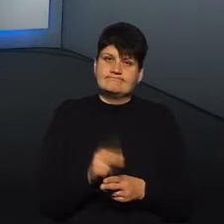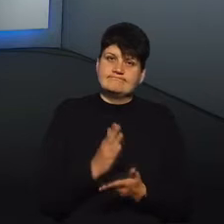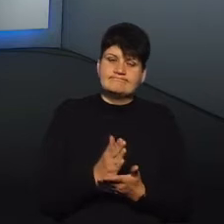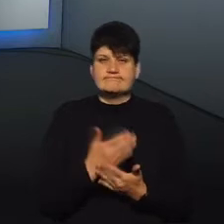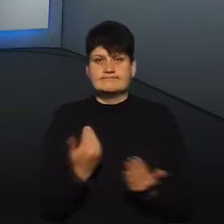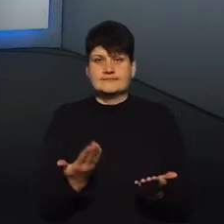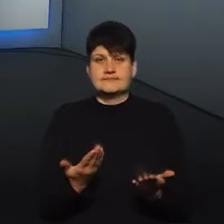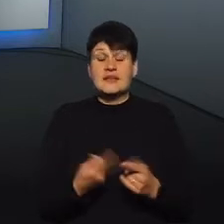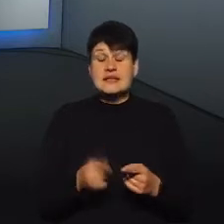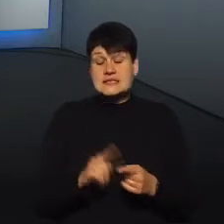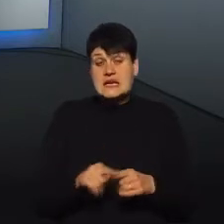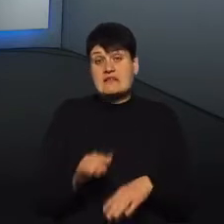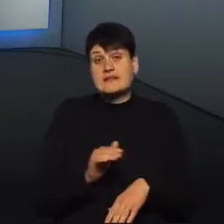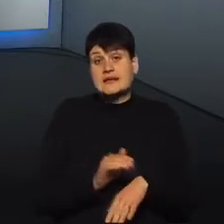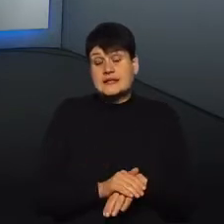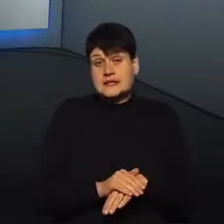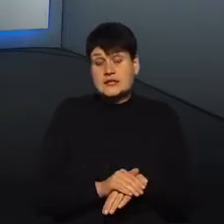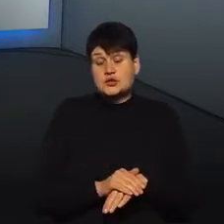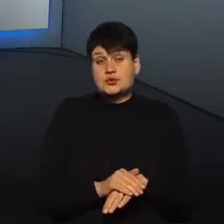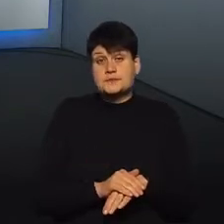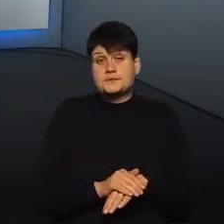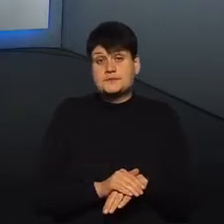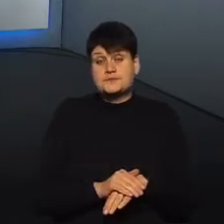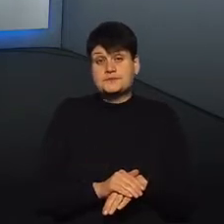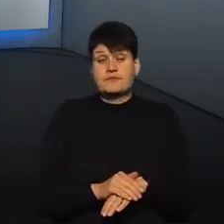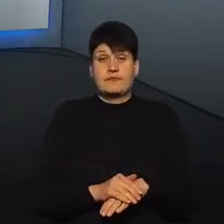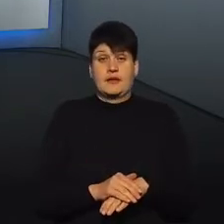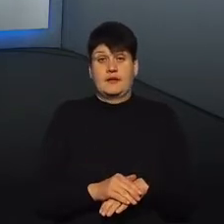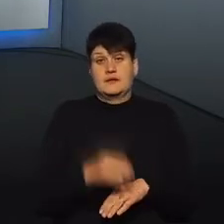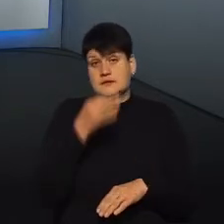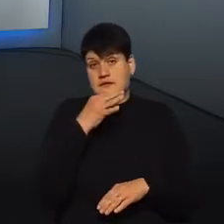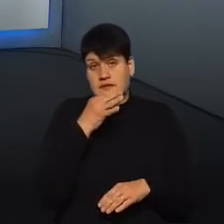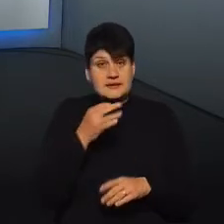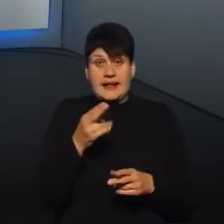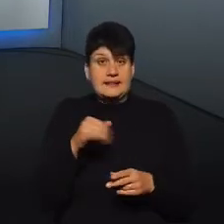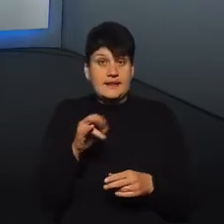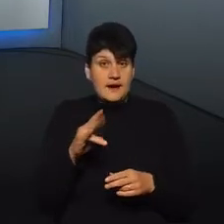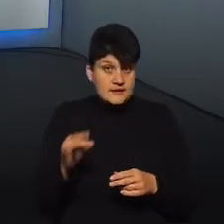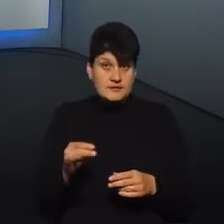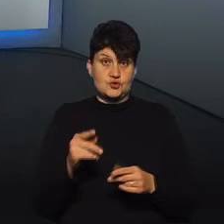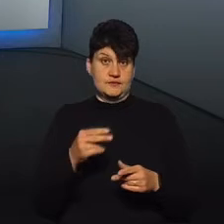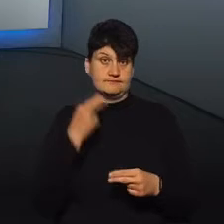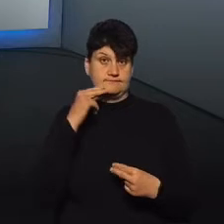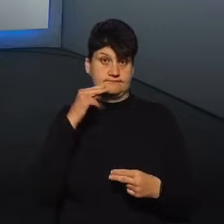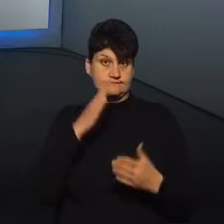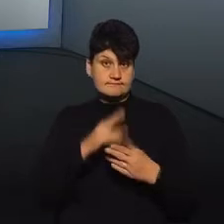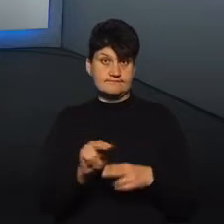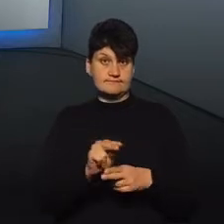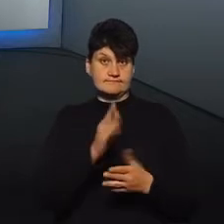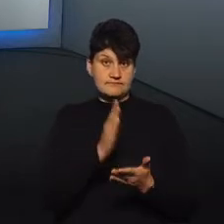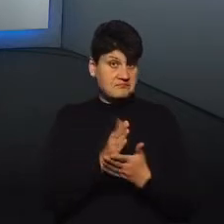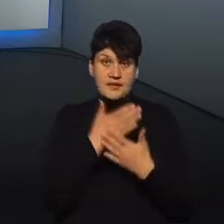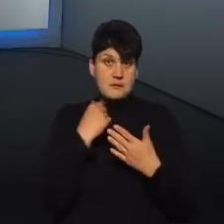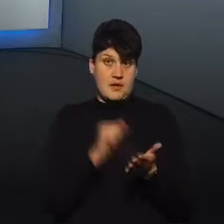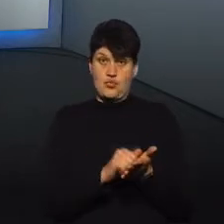щодо даних, про ефективність яких не зафіксовані. Тобто немає чітко зафіксовано в документах, що ці